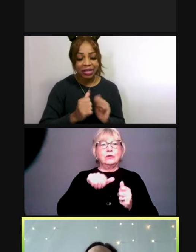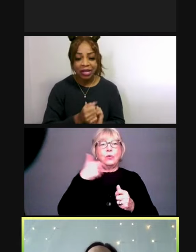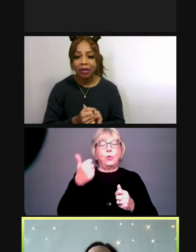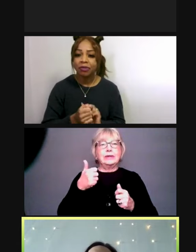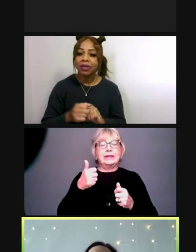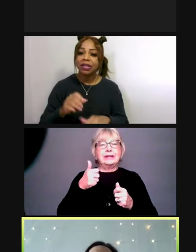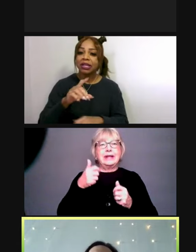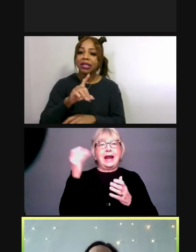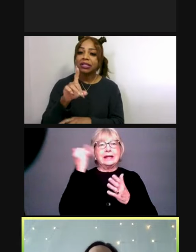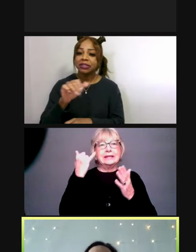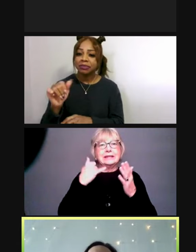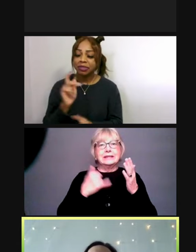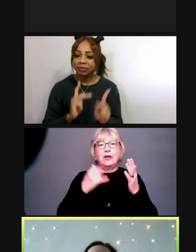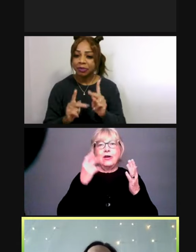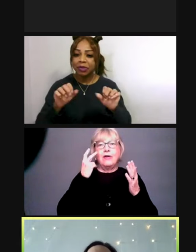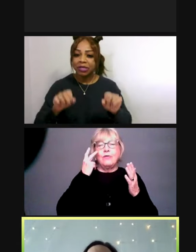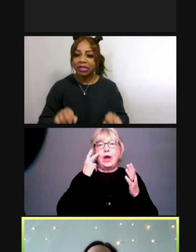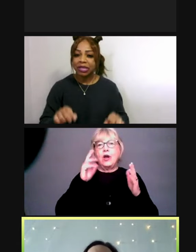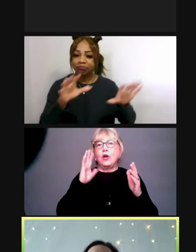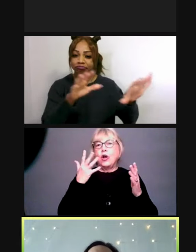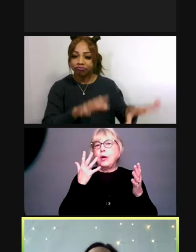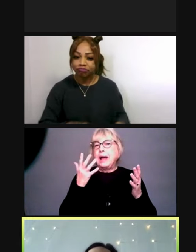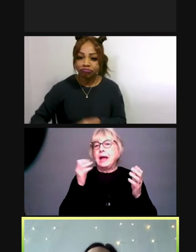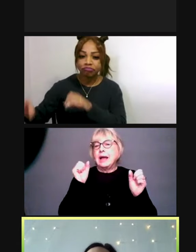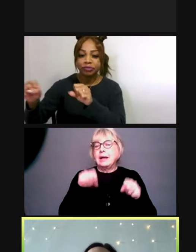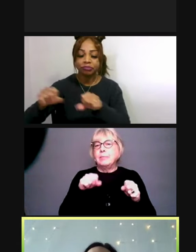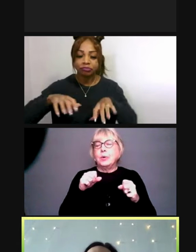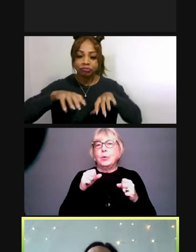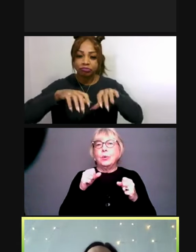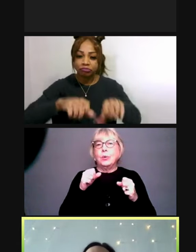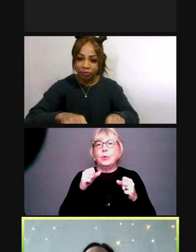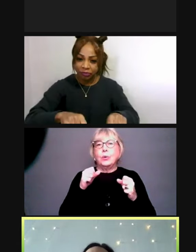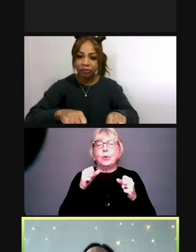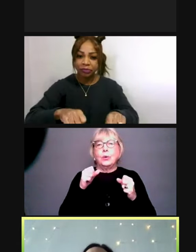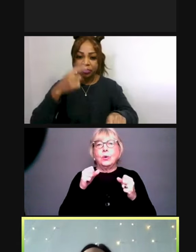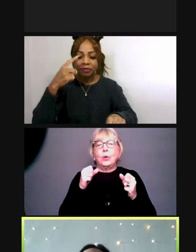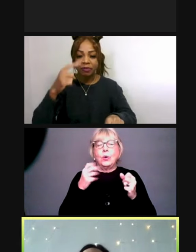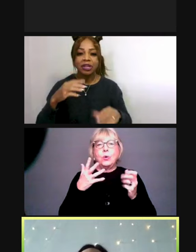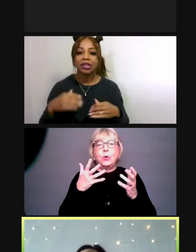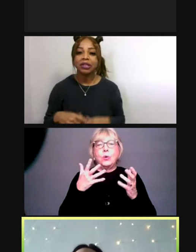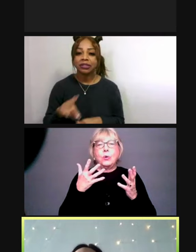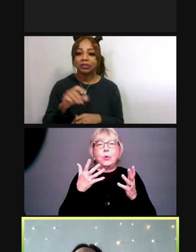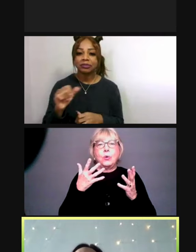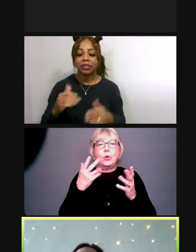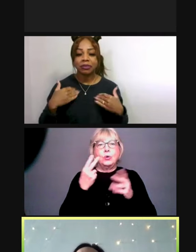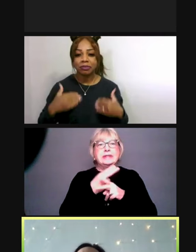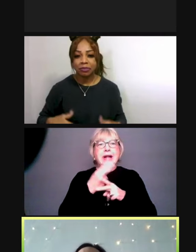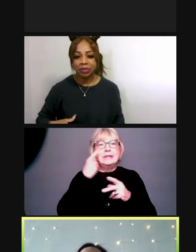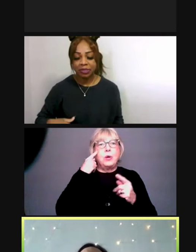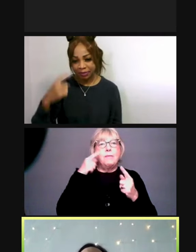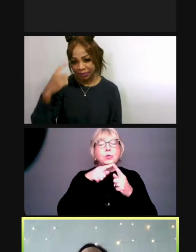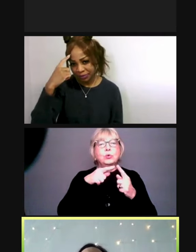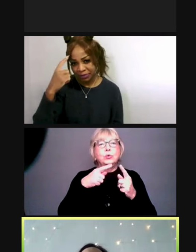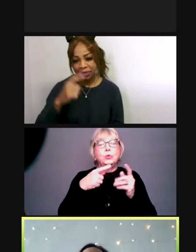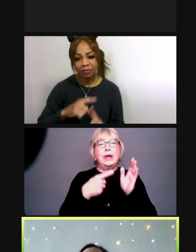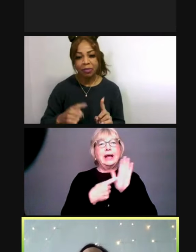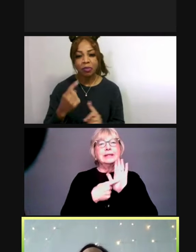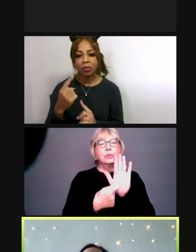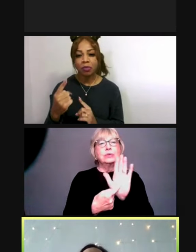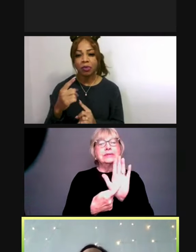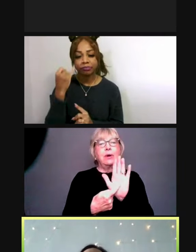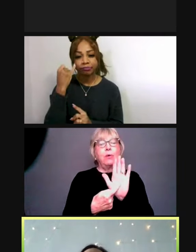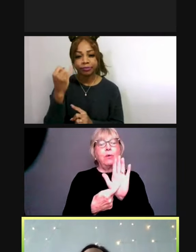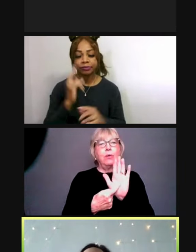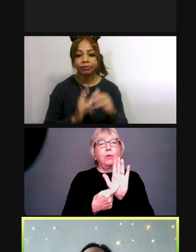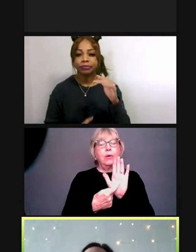comment est-ce que l'on peut réclamer le but de l'exposition. Et un des termes qui est ressorti, c